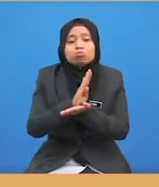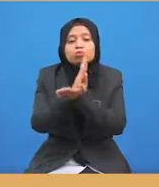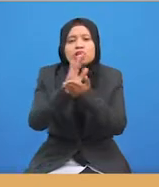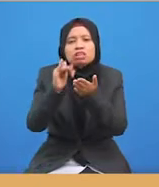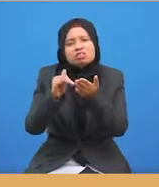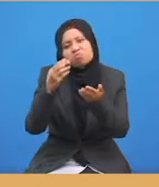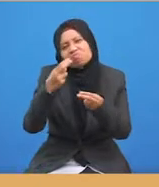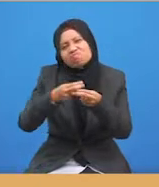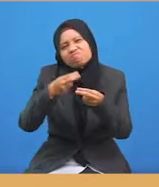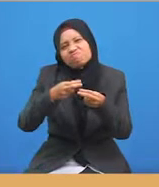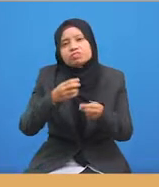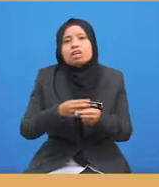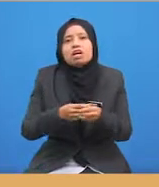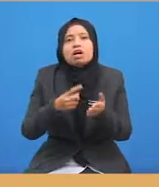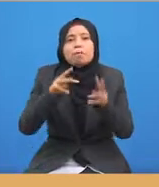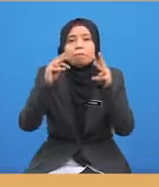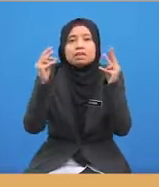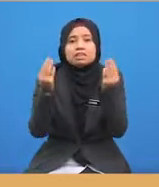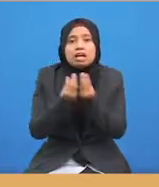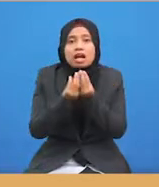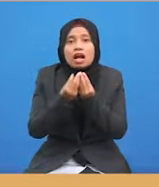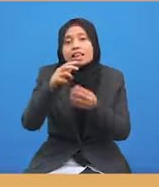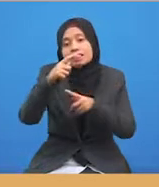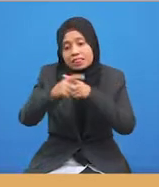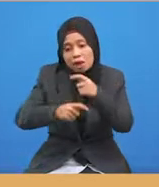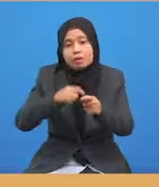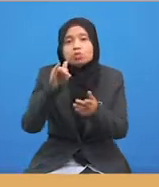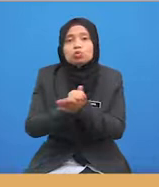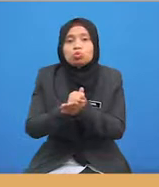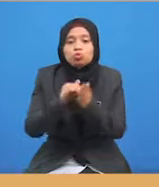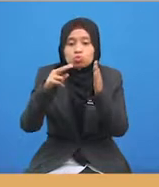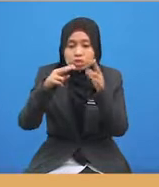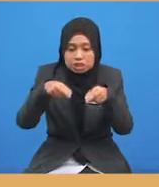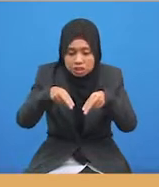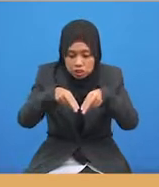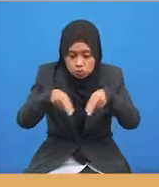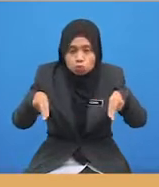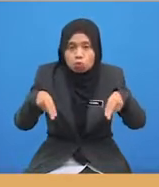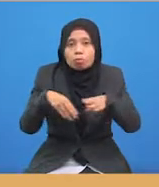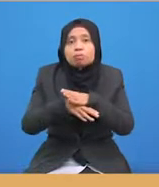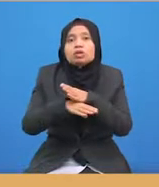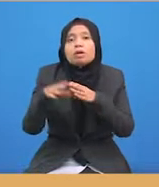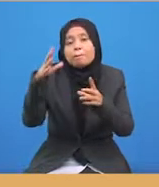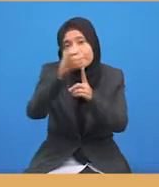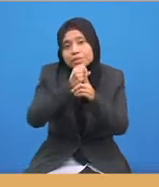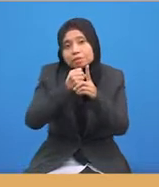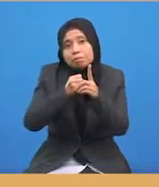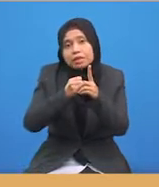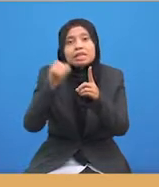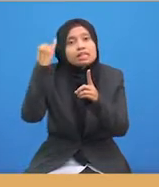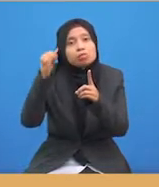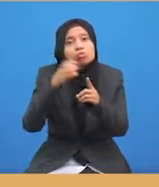kompleks. Masyarakat bertamadun itu diukur melalui pencapaian ilmu dan